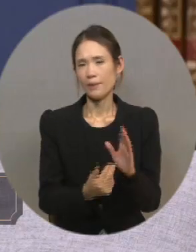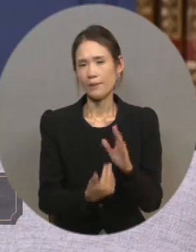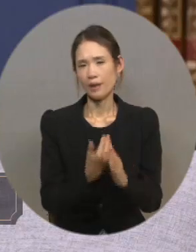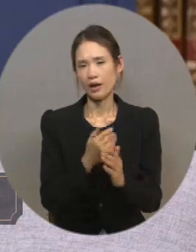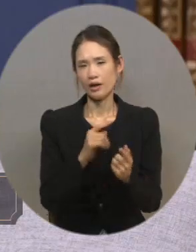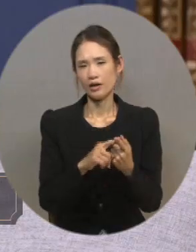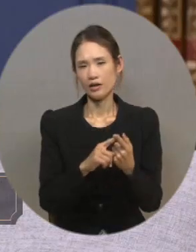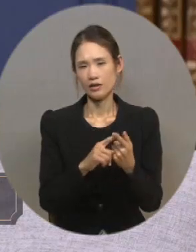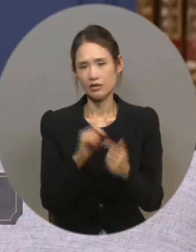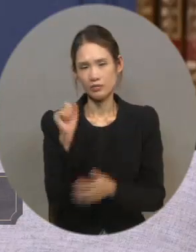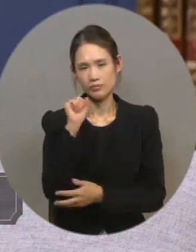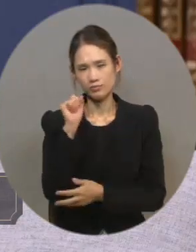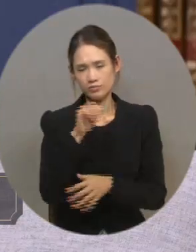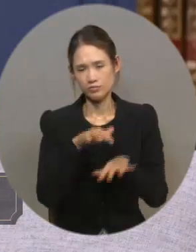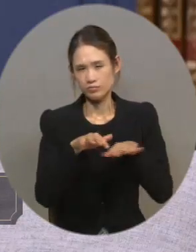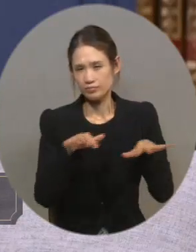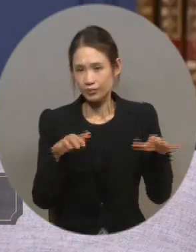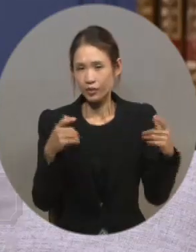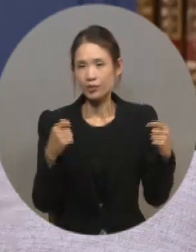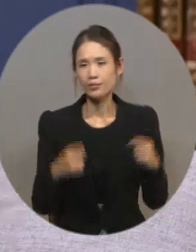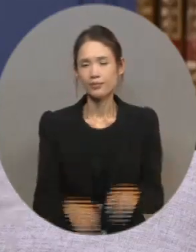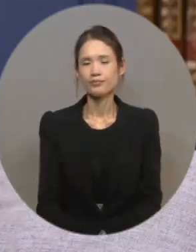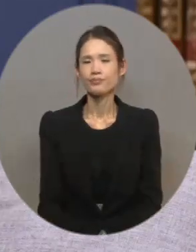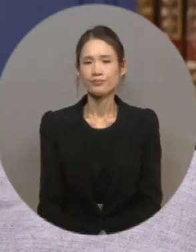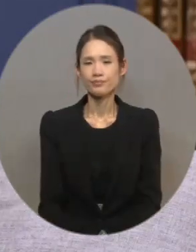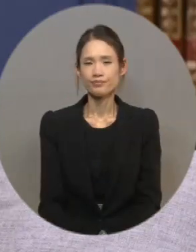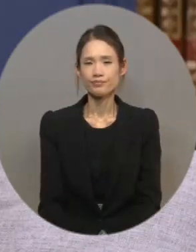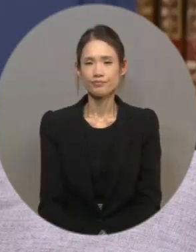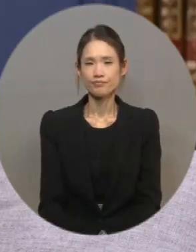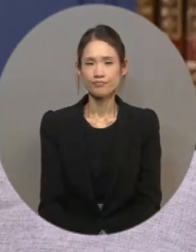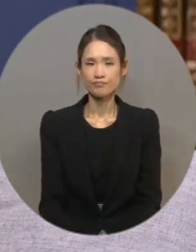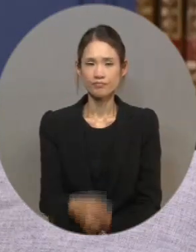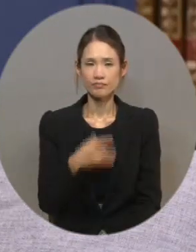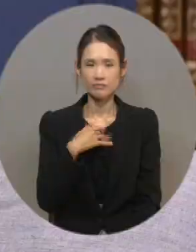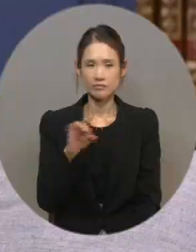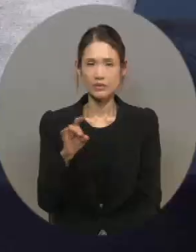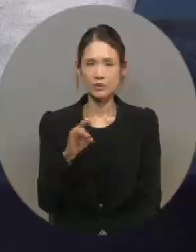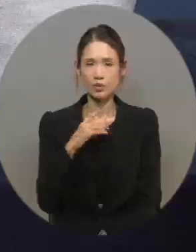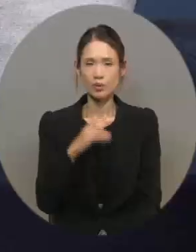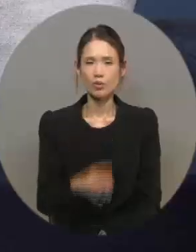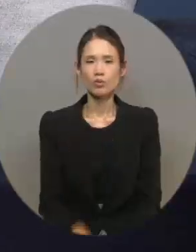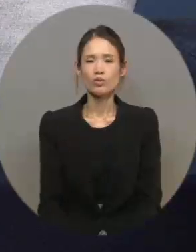굉장히 많이 흔들어 놓지 않을까라는 생각이 듭니다. 저 이분 참 놀라운 게